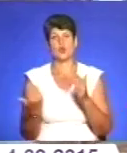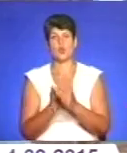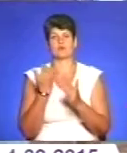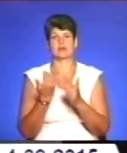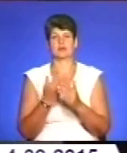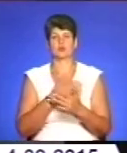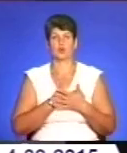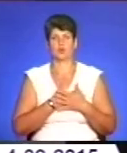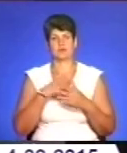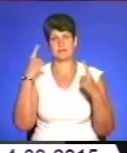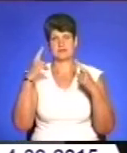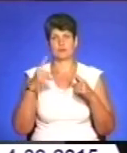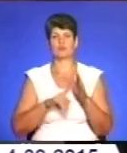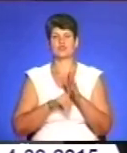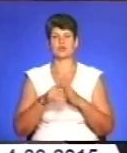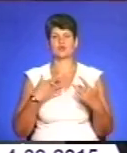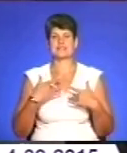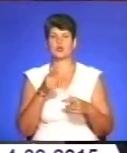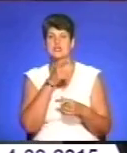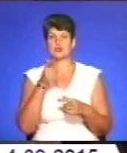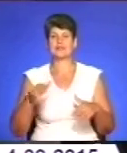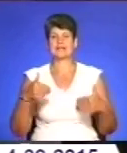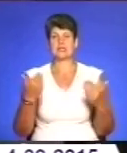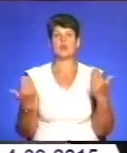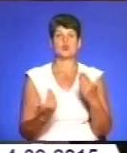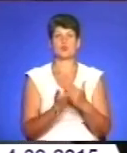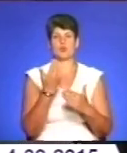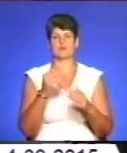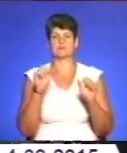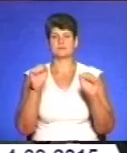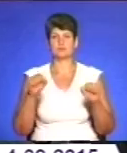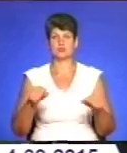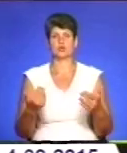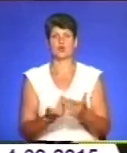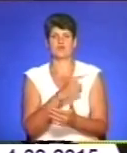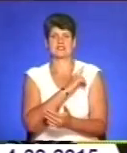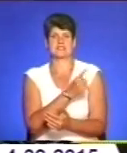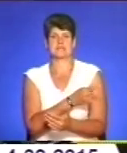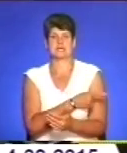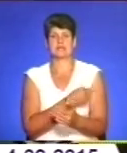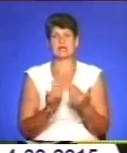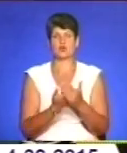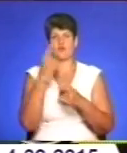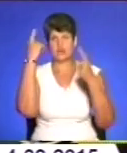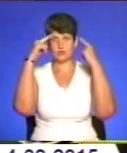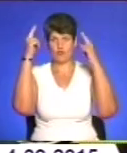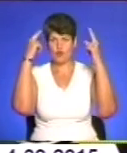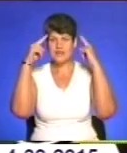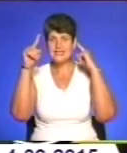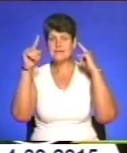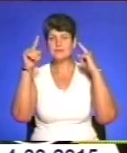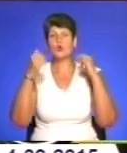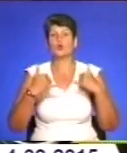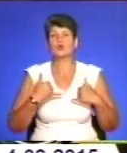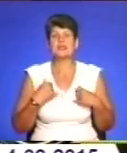мистецтва. Початок концертного сезону дає новий поштовх, нові сили для нових творінь. У нас